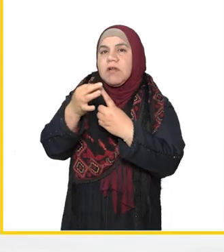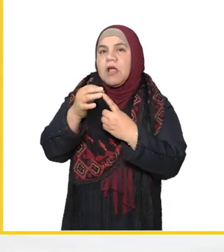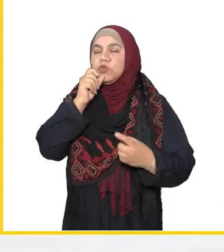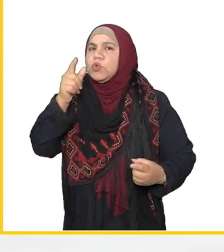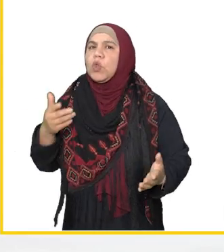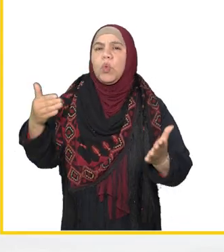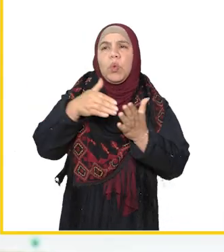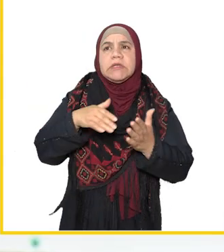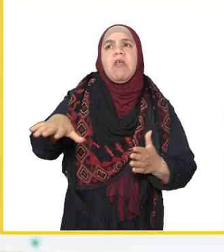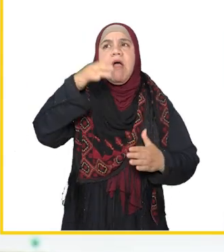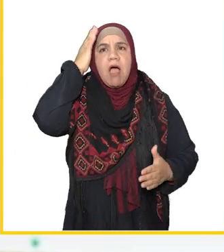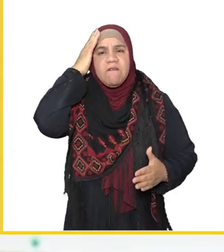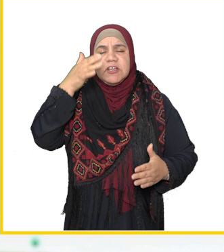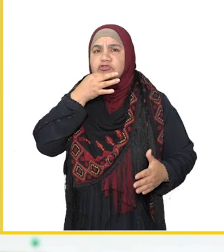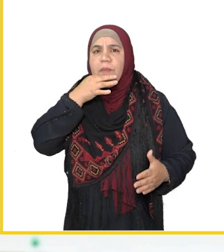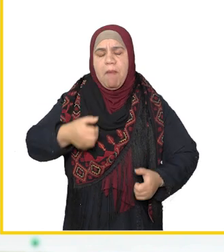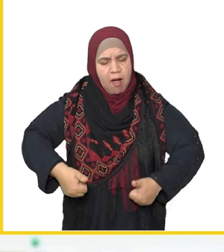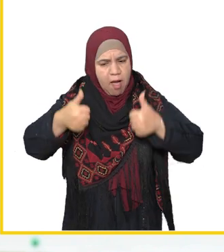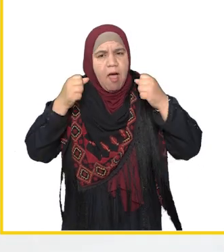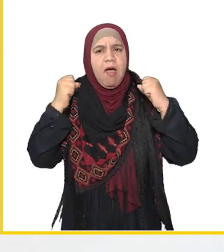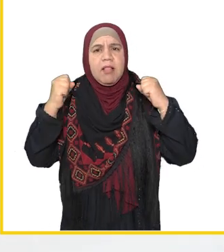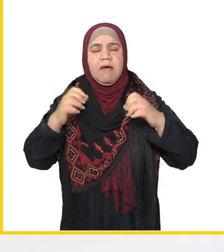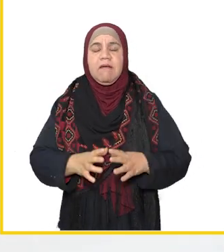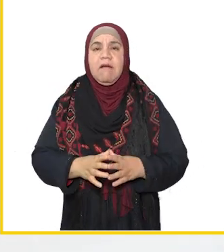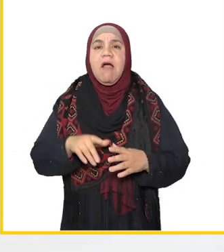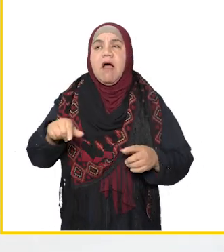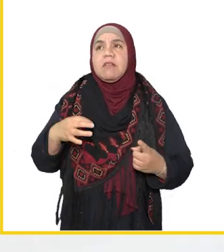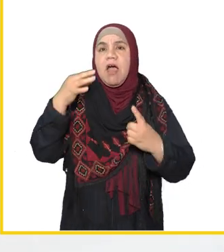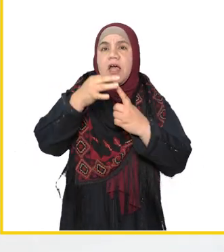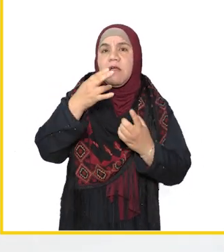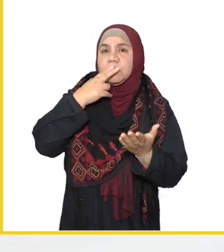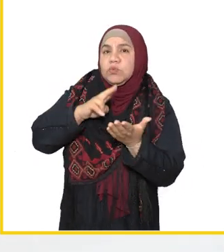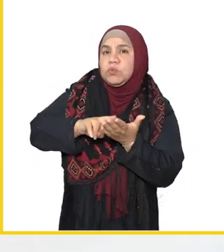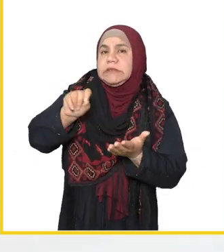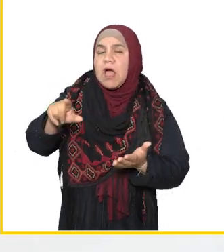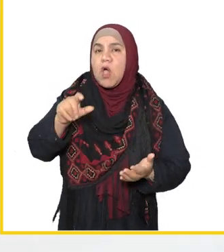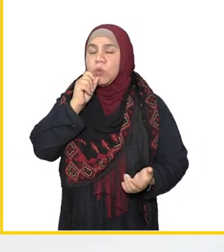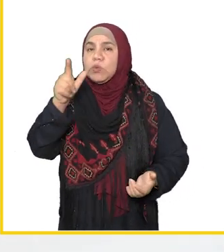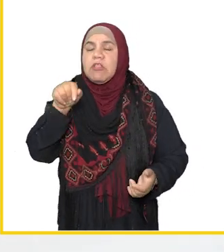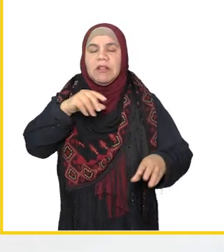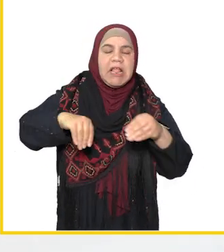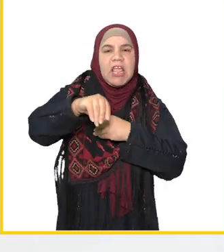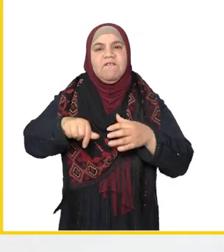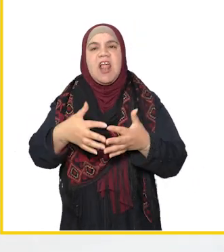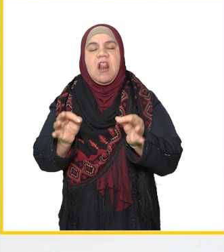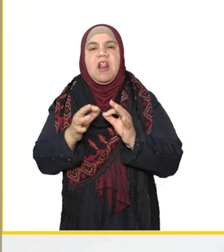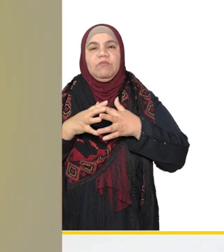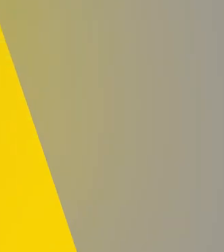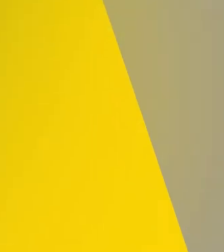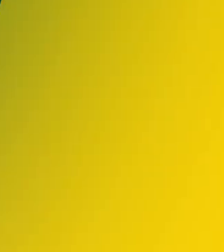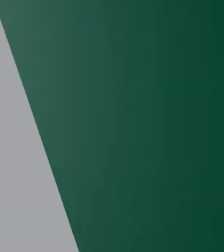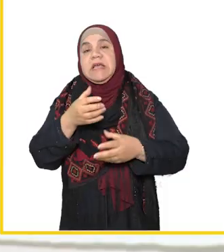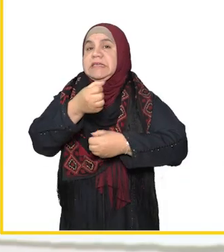هدفنا أنه صوتنا يوصل، نعرف الكل بأنه الشباب قادر، لأنه إحنا هدفنا وصوتنا ورسالتنا هي رح تغير في